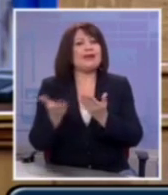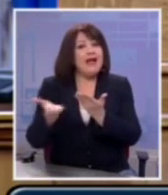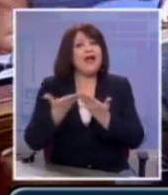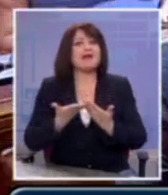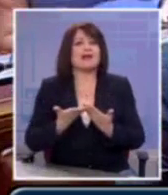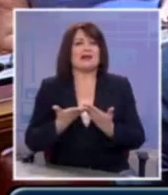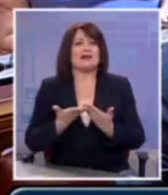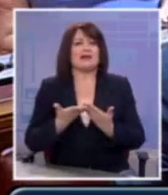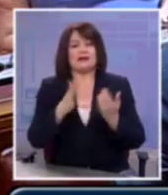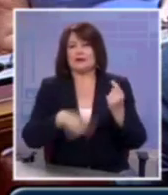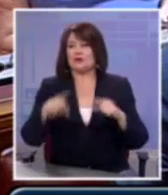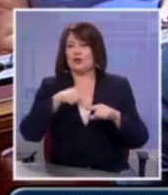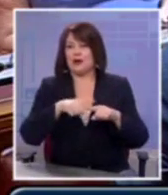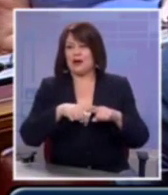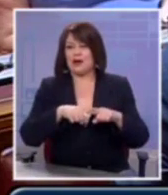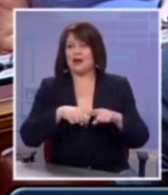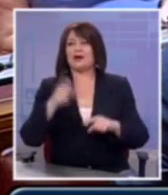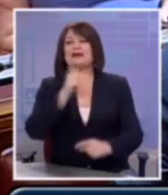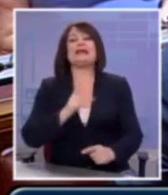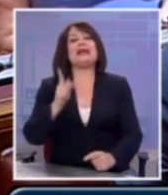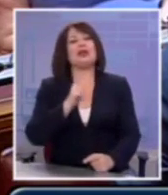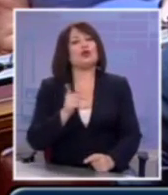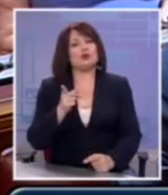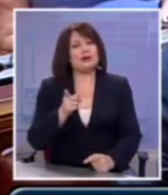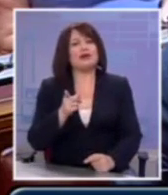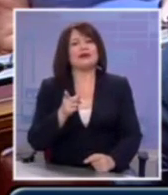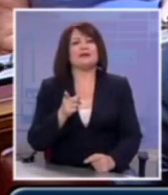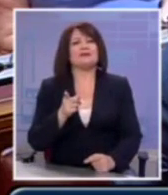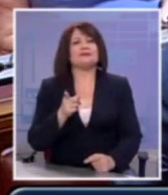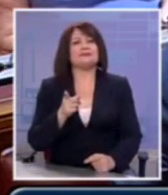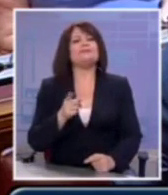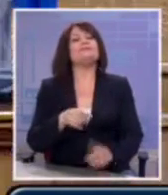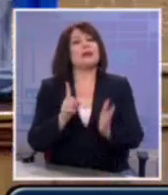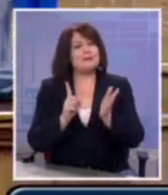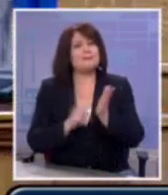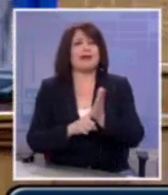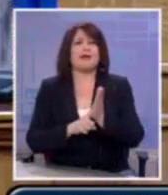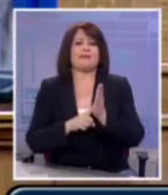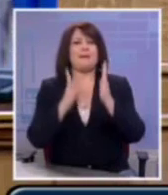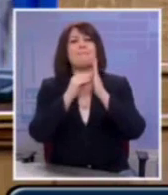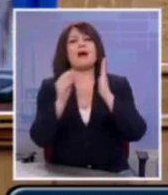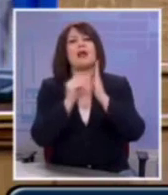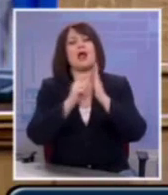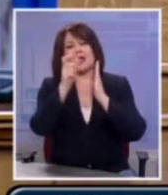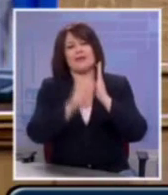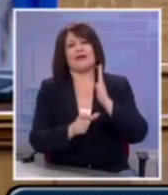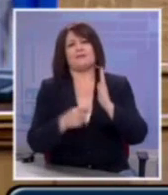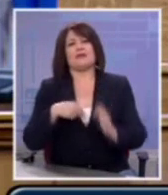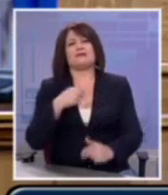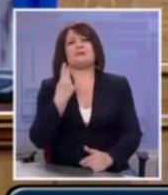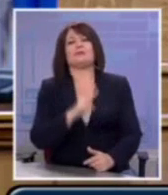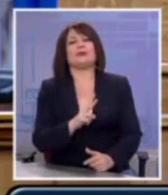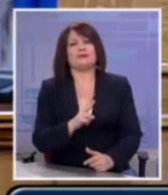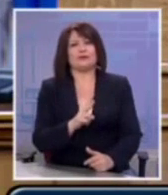αλληλεγγύης προς τον λαό μας και προς την κοινωνία μας, τέτοιας που πρέπει να αποτελέσει υπόδειγμα